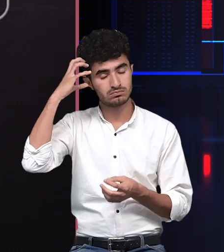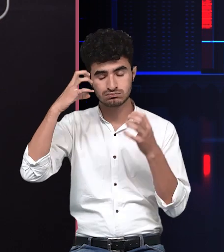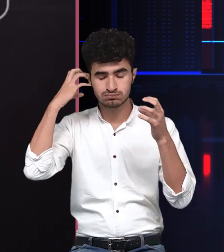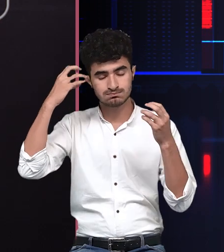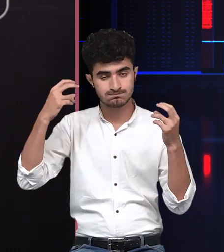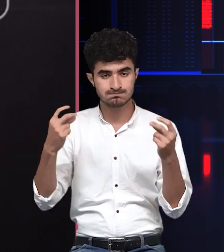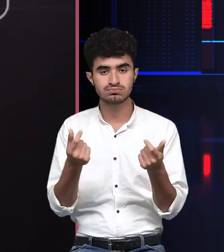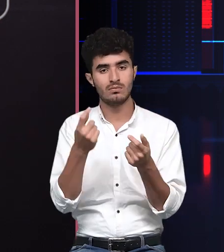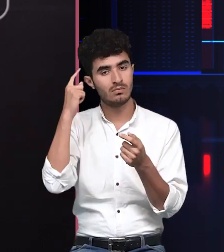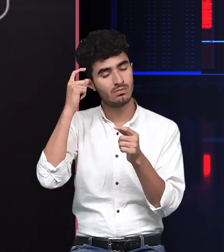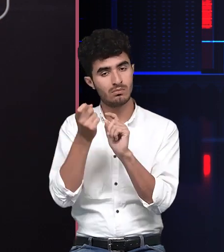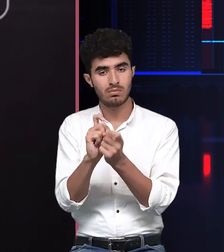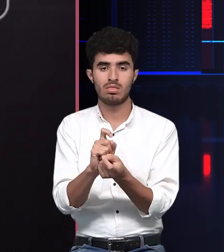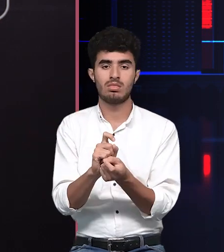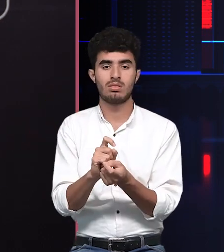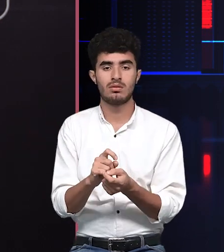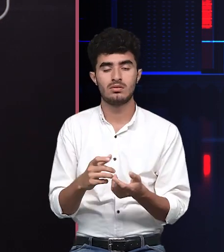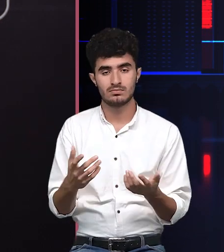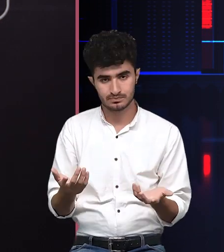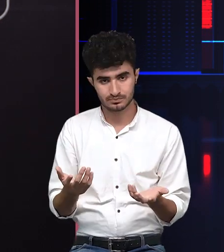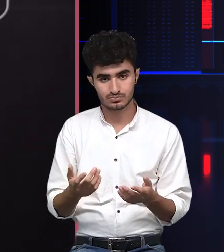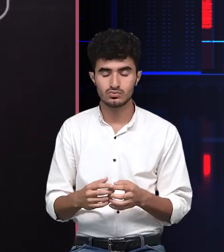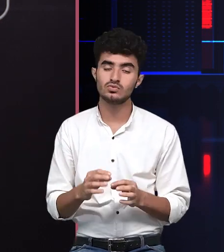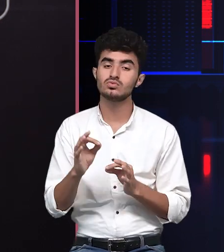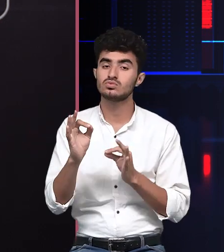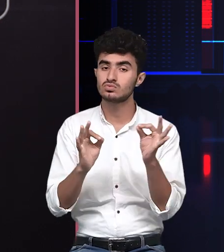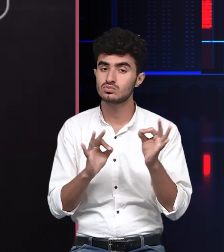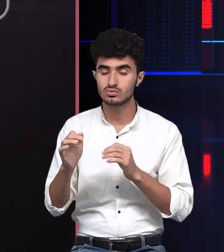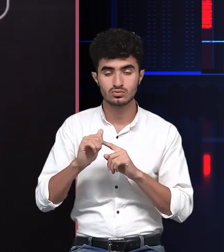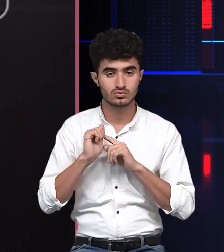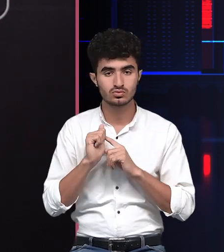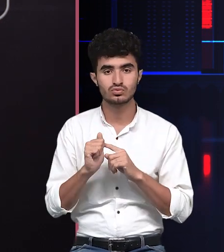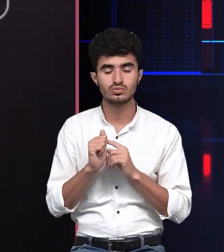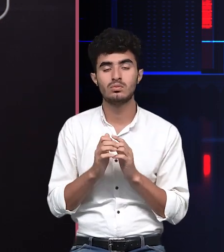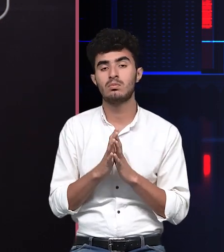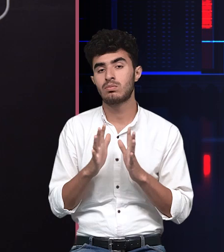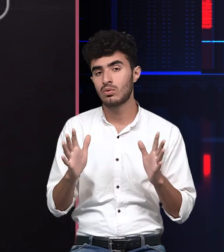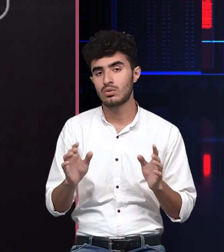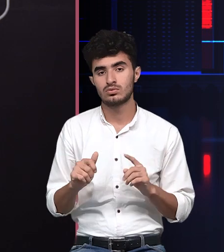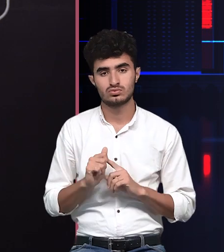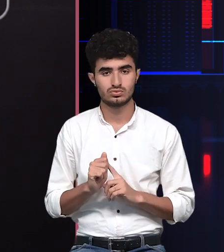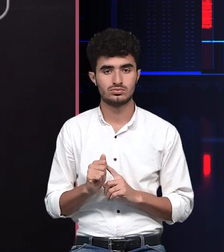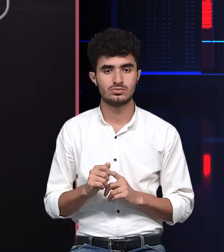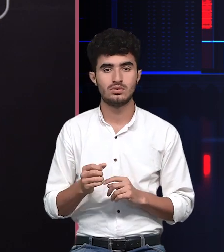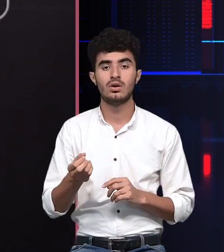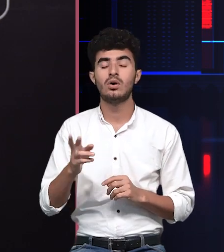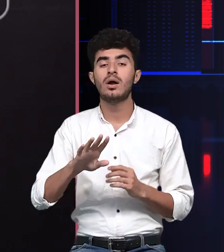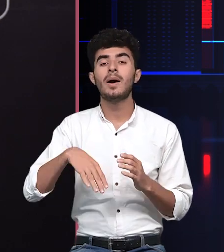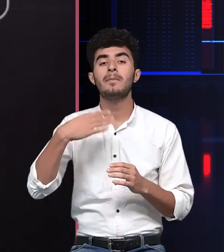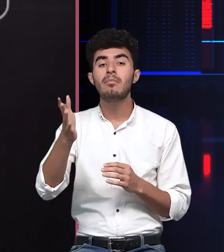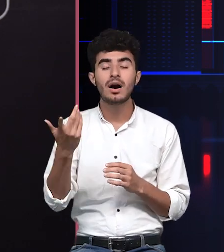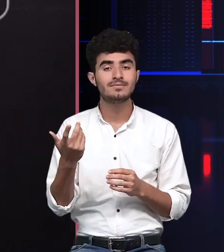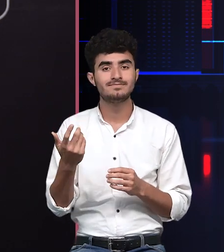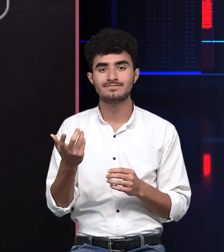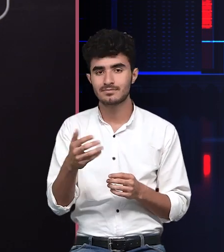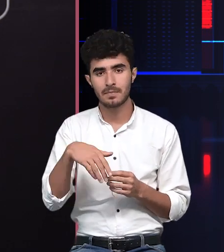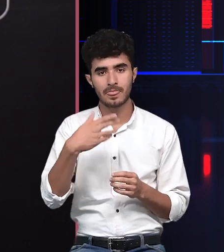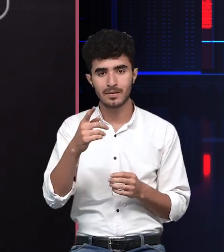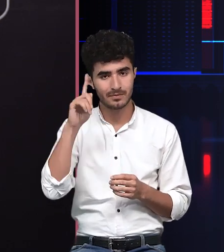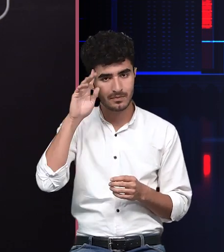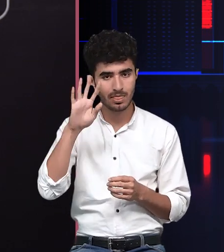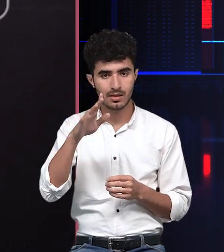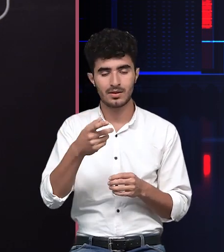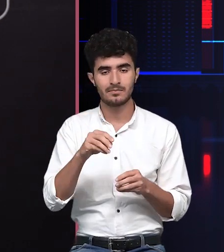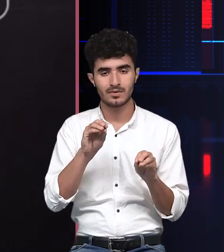جنریشنل چلتا ہے۔ دوسری بات یہ ہے کہ جب بچوں کی برین ڈیولپمنٹ ہو رہی ہوتی ہے تو DNA بھی ماڈیفائڈ ہو جاتا ہے،